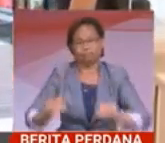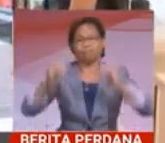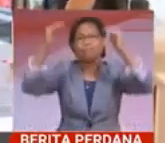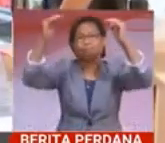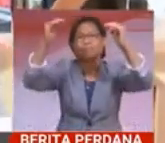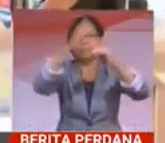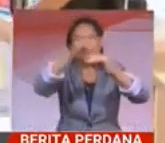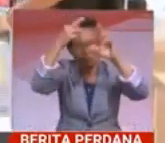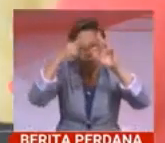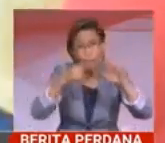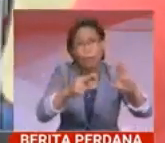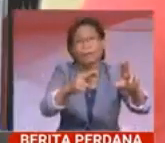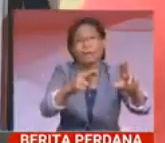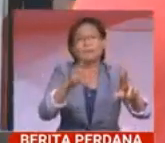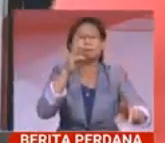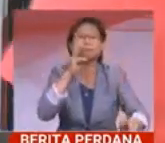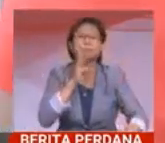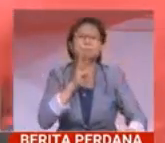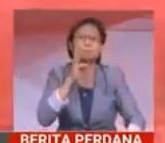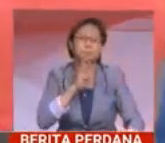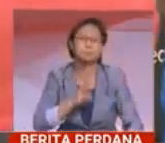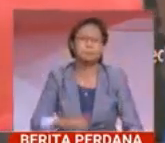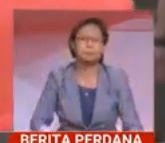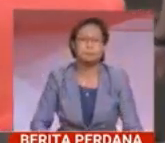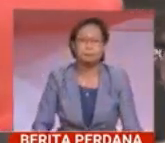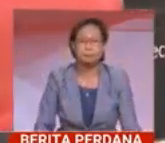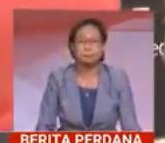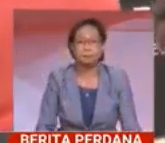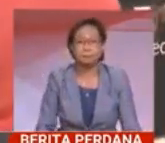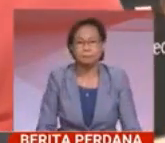hormati oh